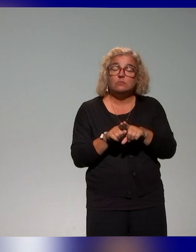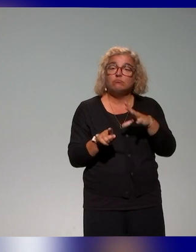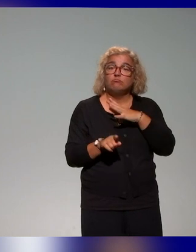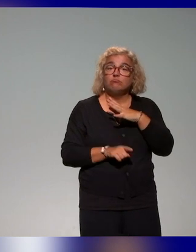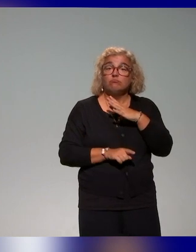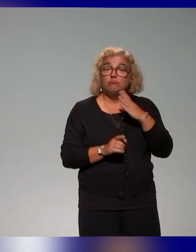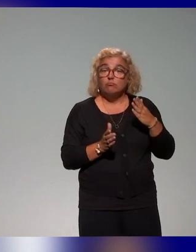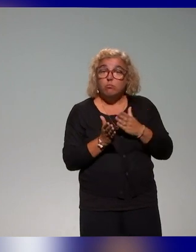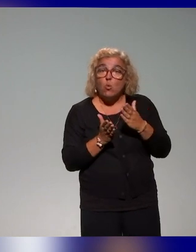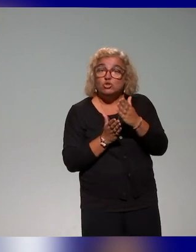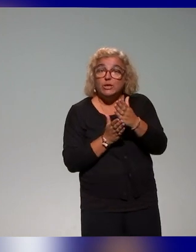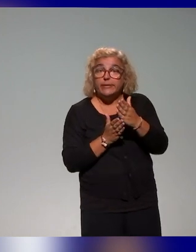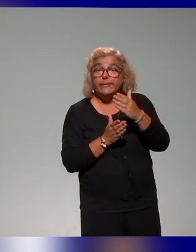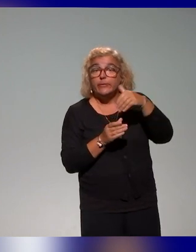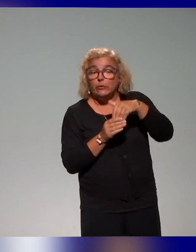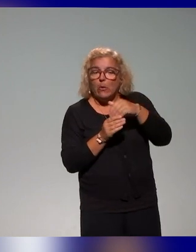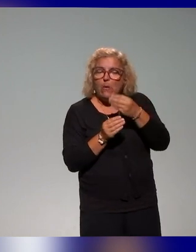ce projet-là, quelques compléments